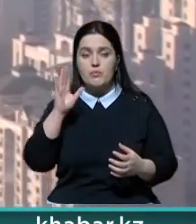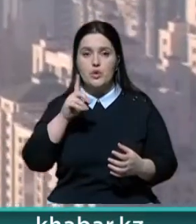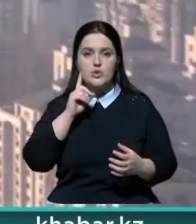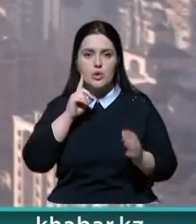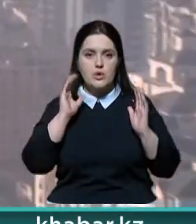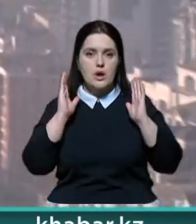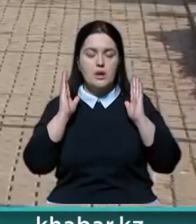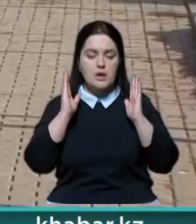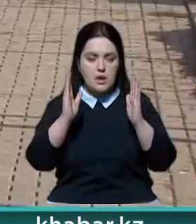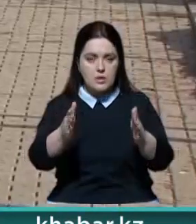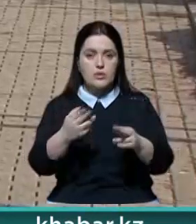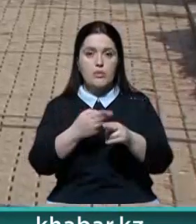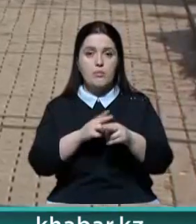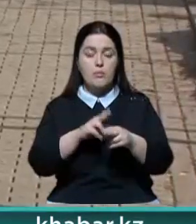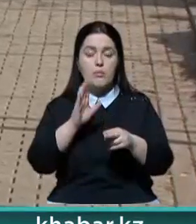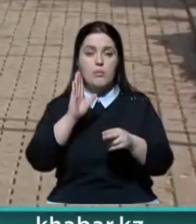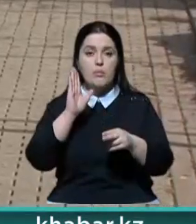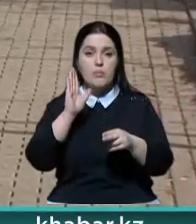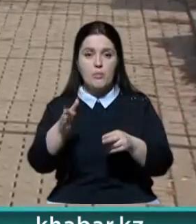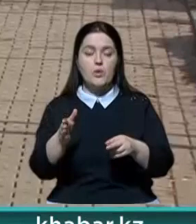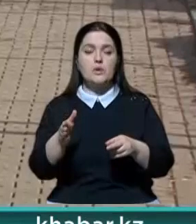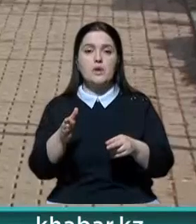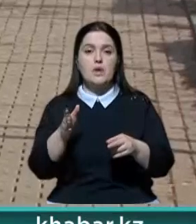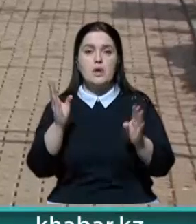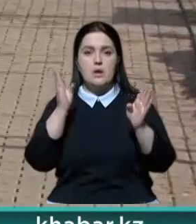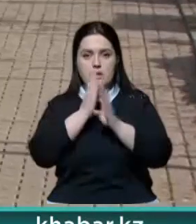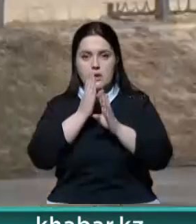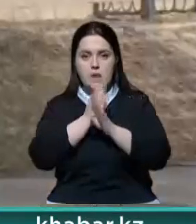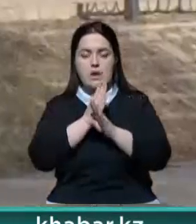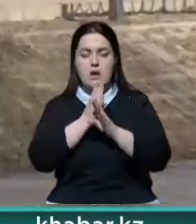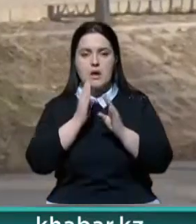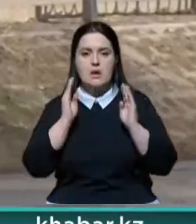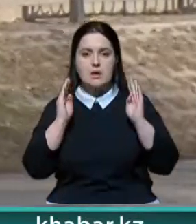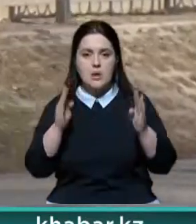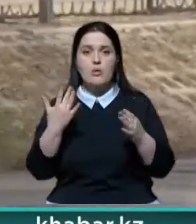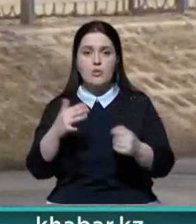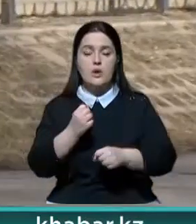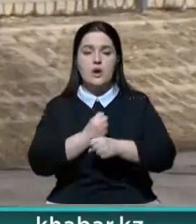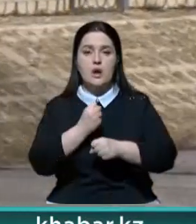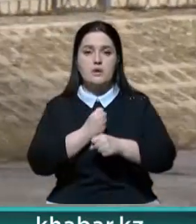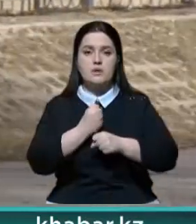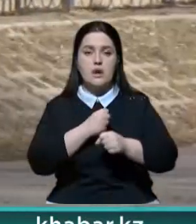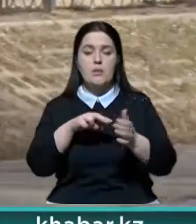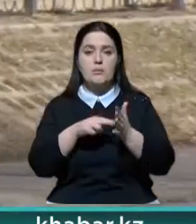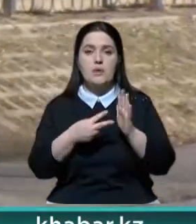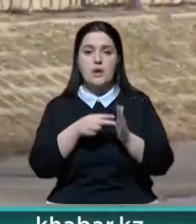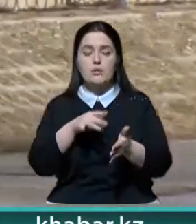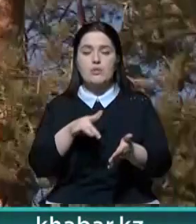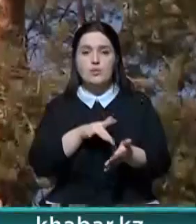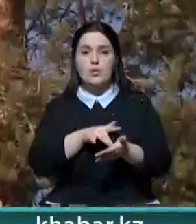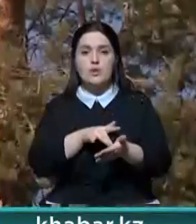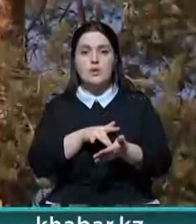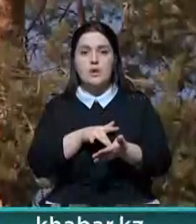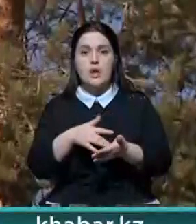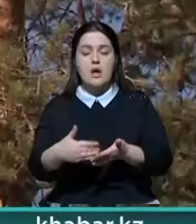зеленые коридоры. Они будут представлять из себя так называемый экологический каркас. Уже разработан дендрологический план города, где